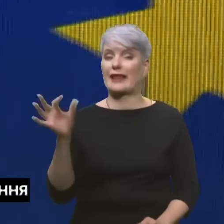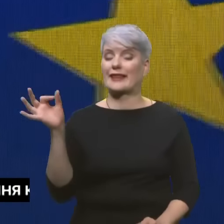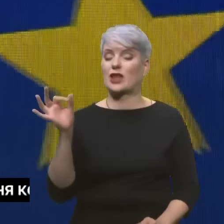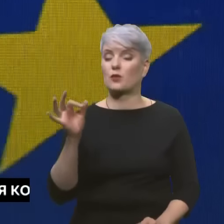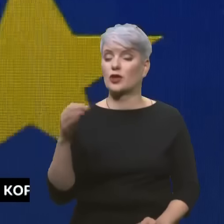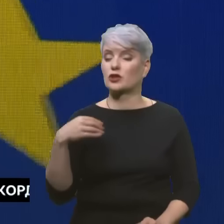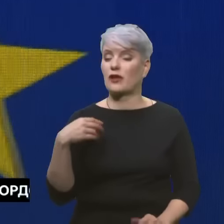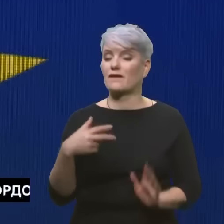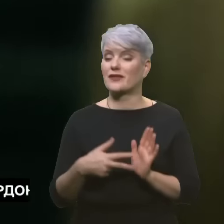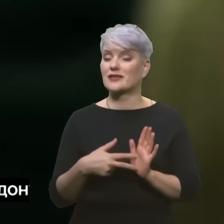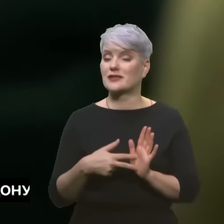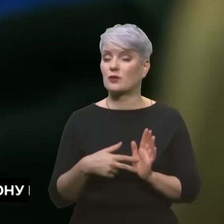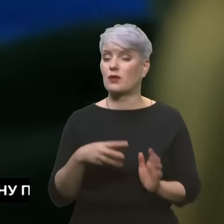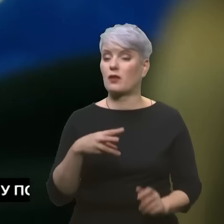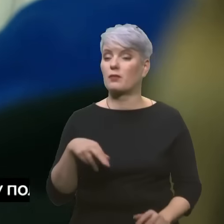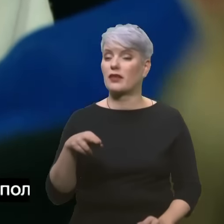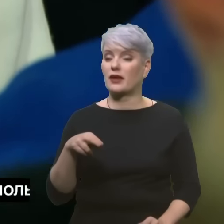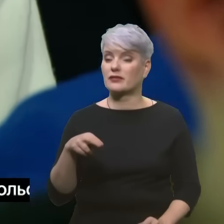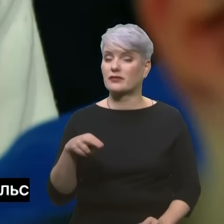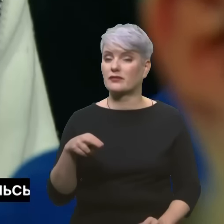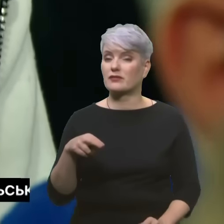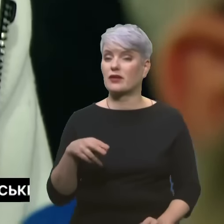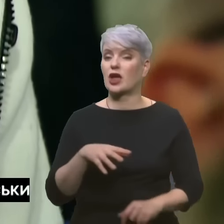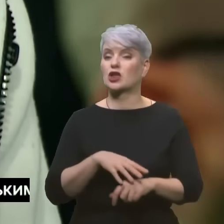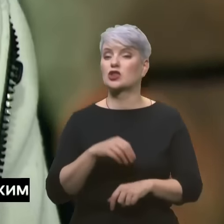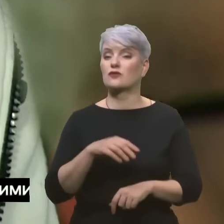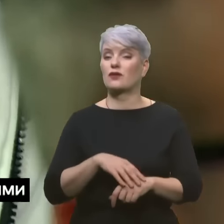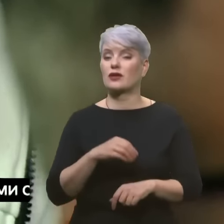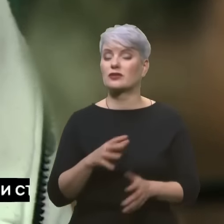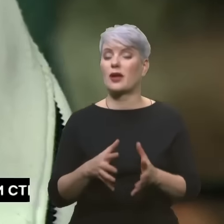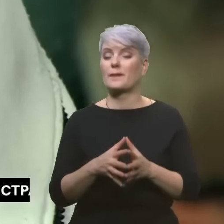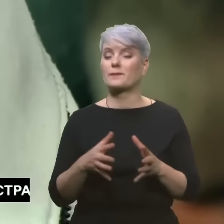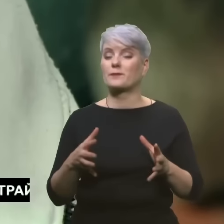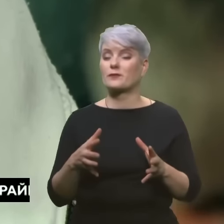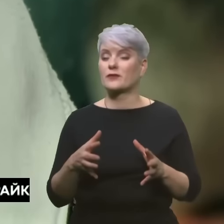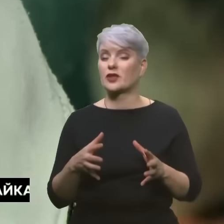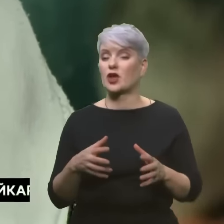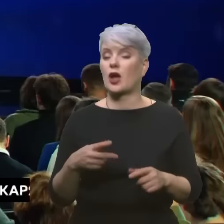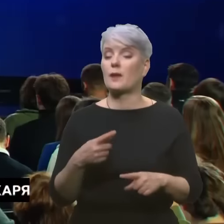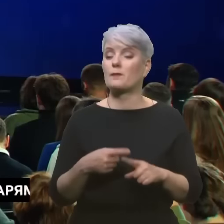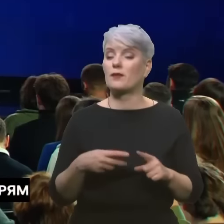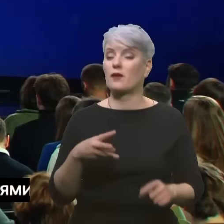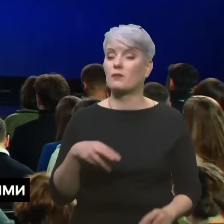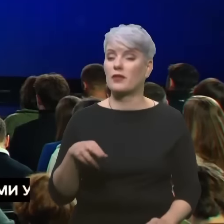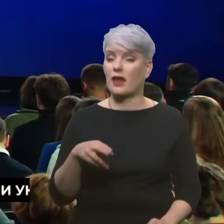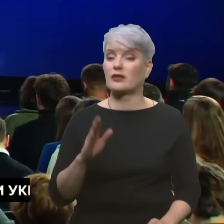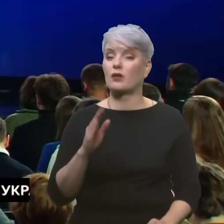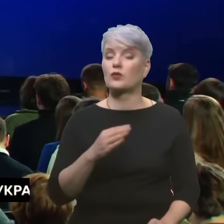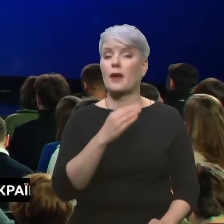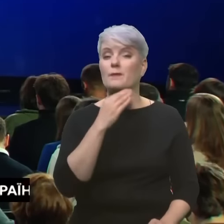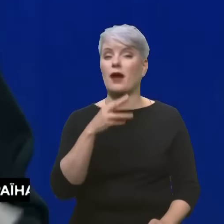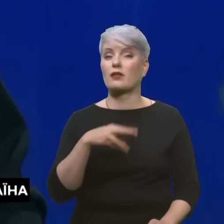Німеччина 8 мільярдів. Швеція більше трішки, ніж півмільярду, і буде